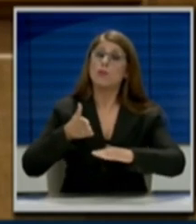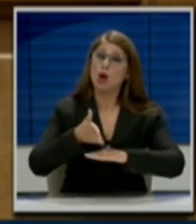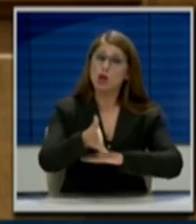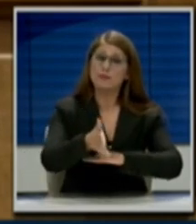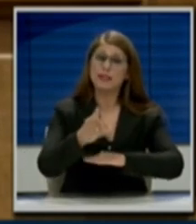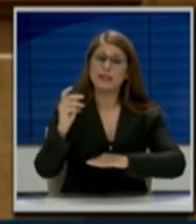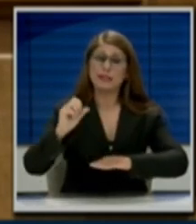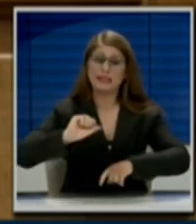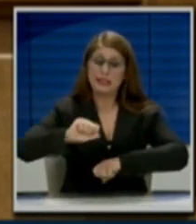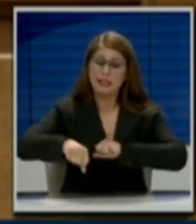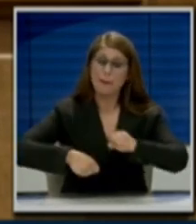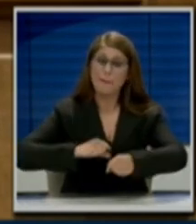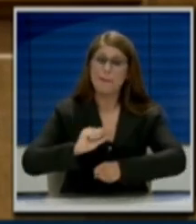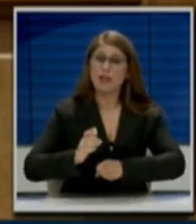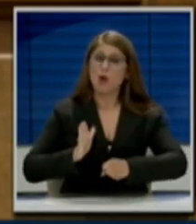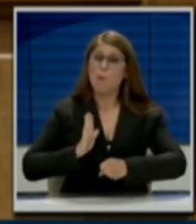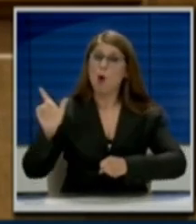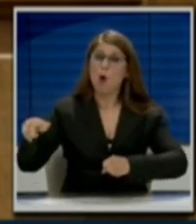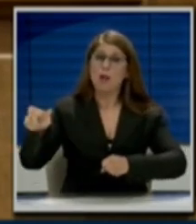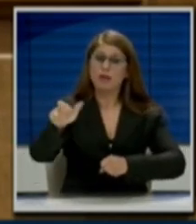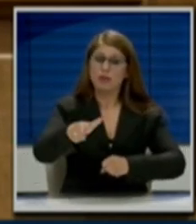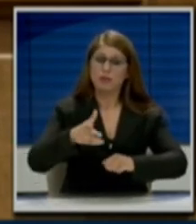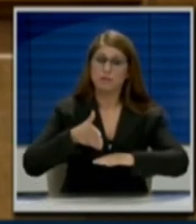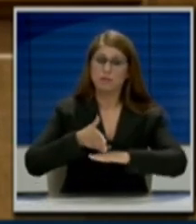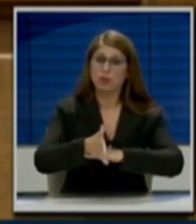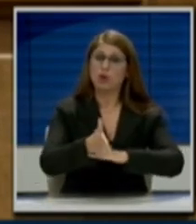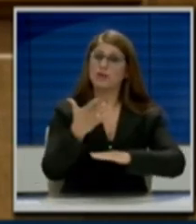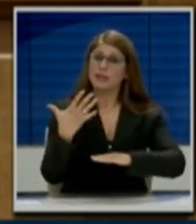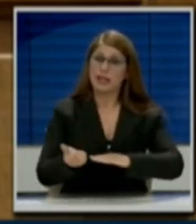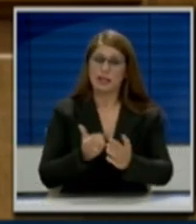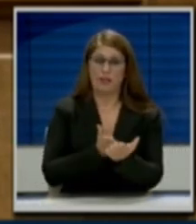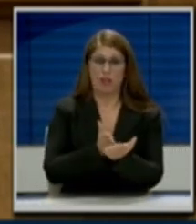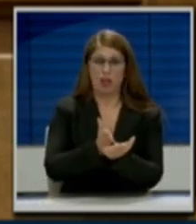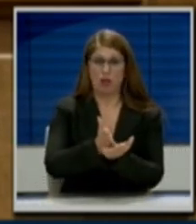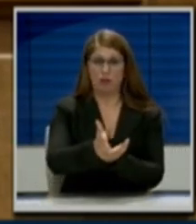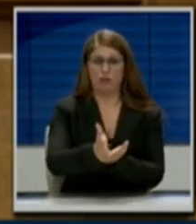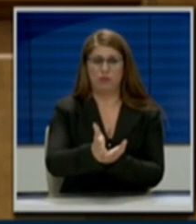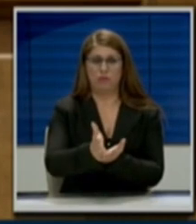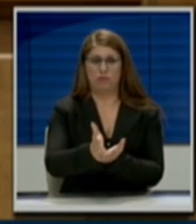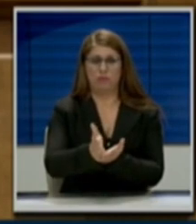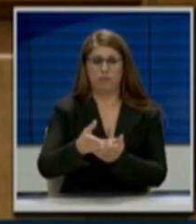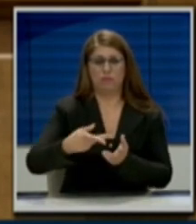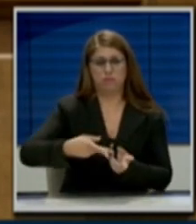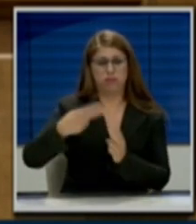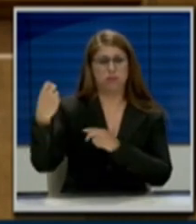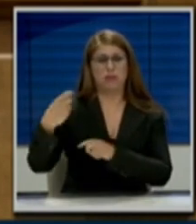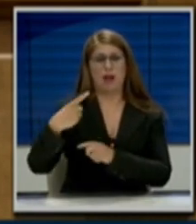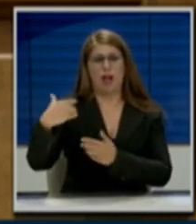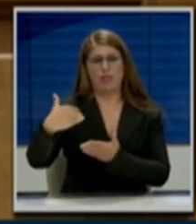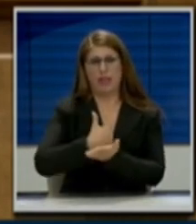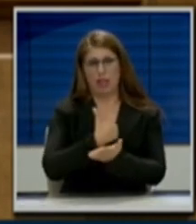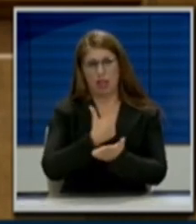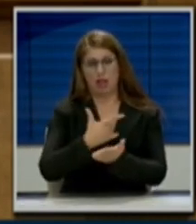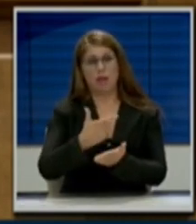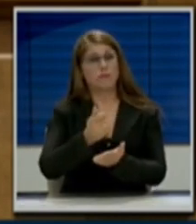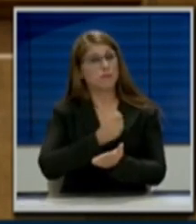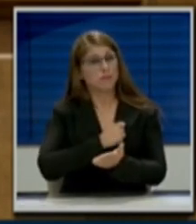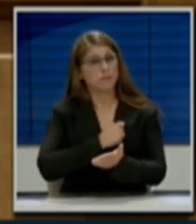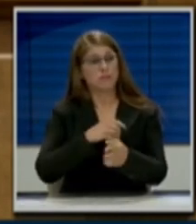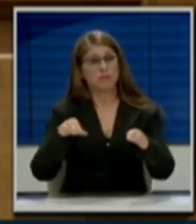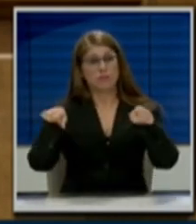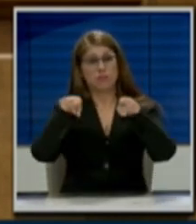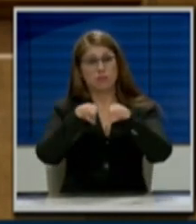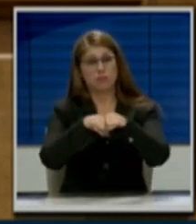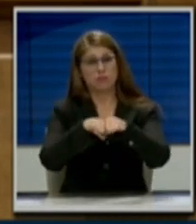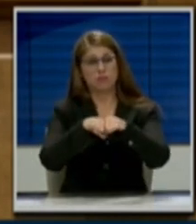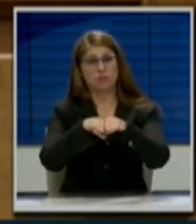τους και την πρόσβαση των πολιτών στη δικαιοσύνη, στην άρση της αδικίας. Πιστεύουμε στην ισότητα